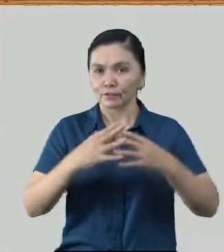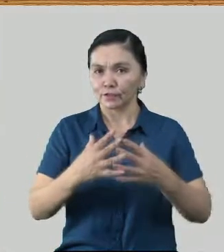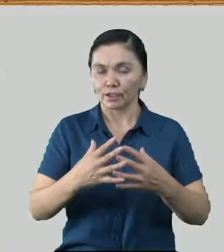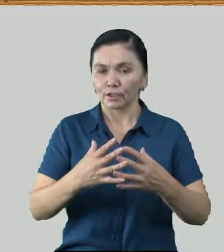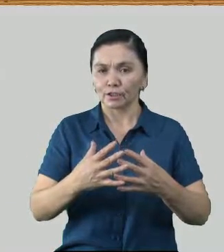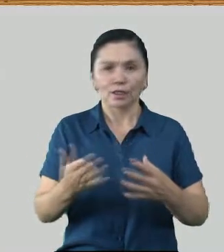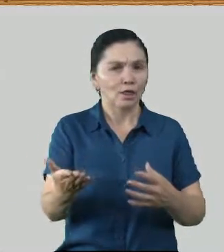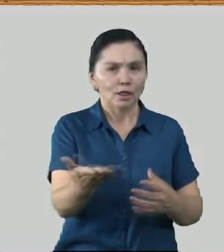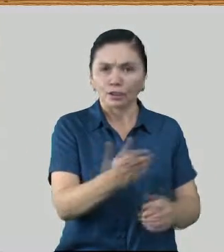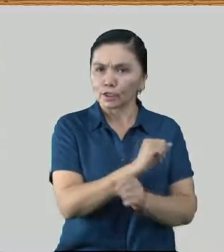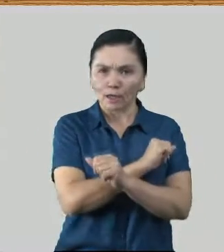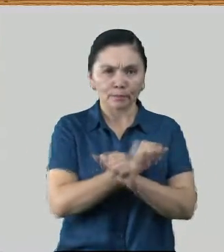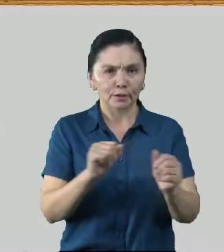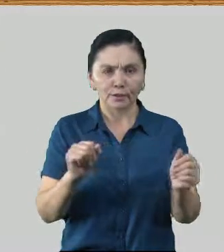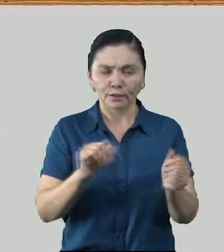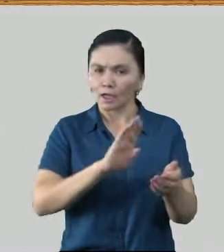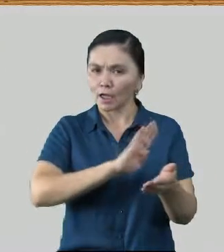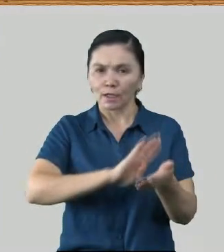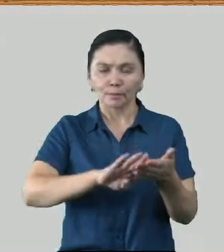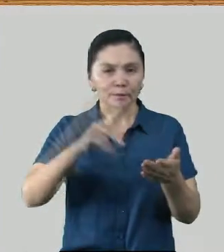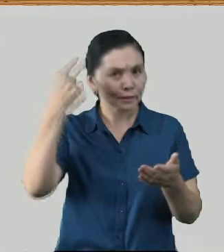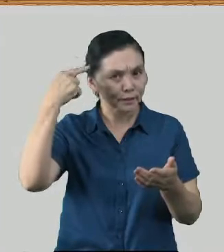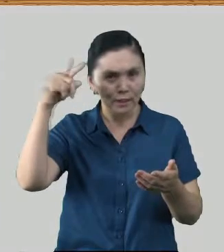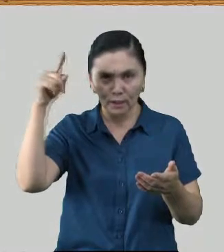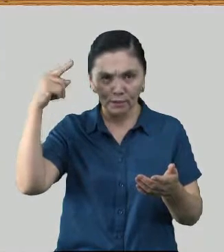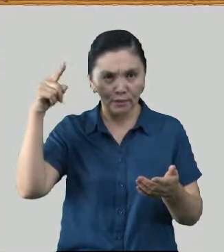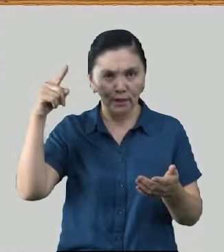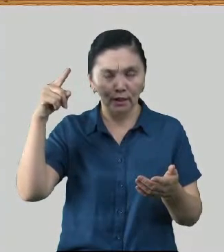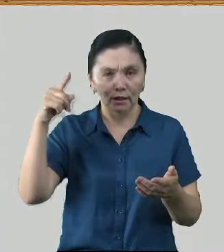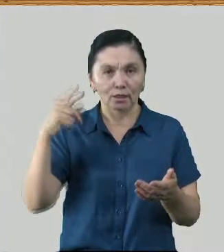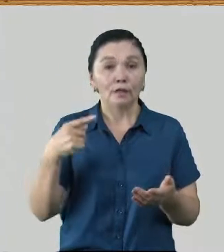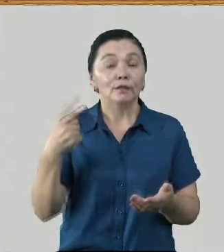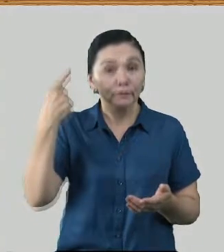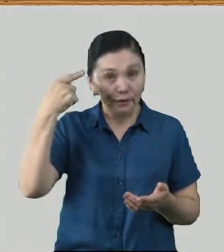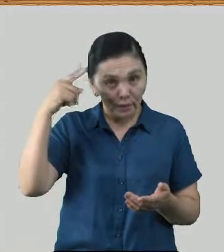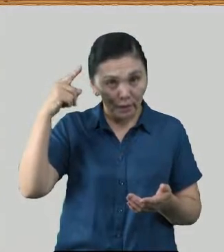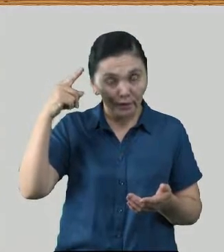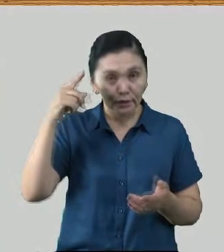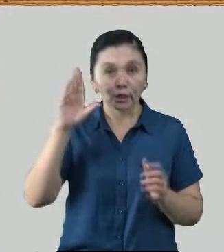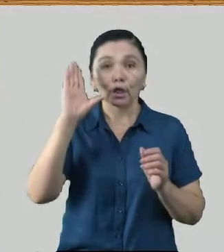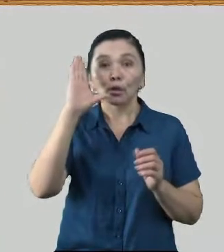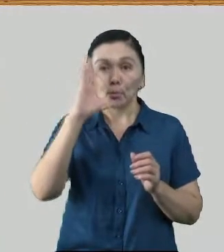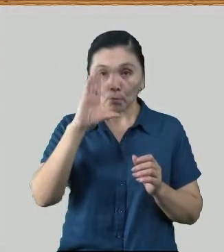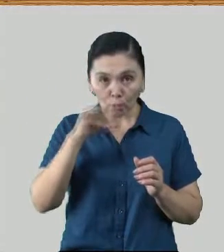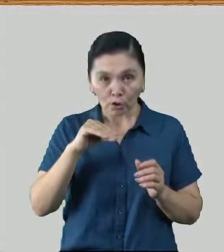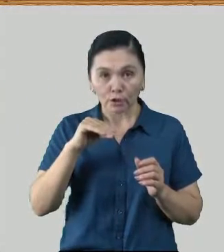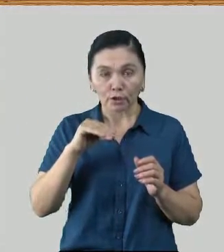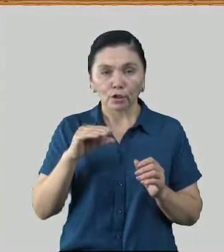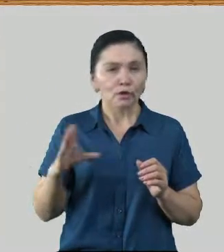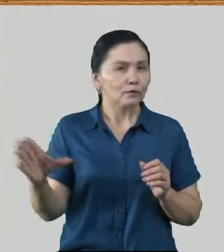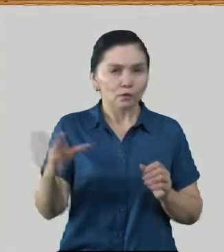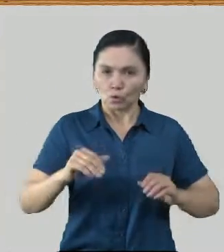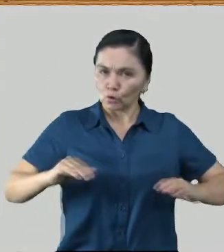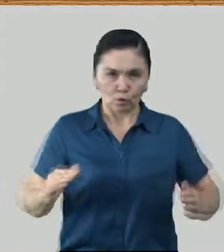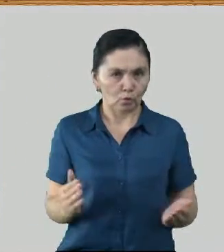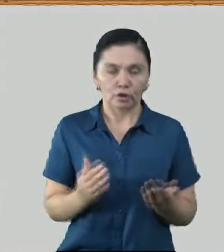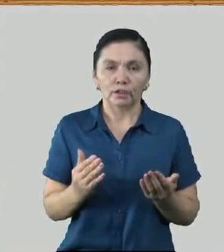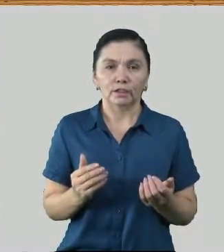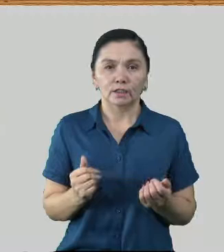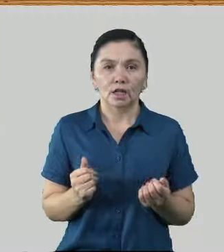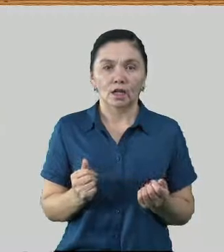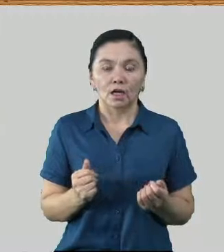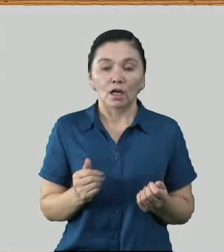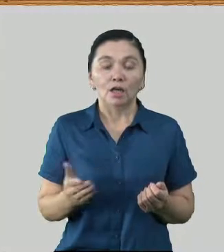свете нам нельзя без них. В сказке может все случиться.